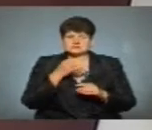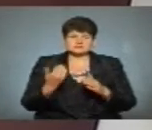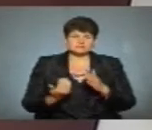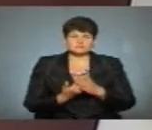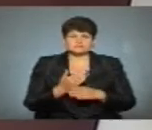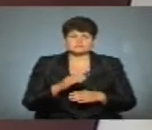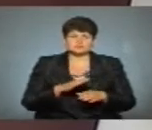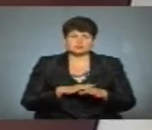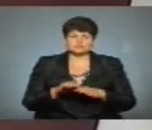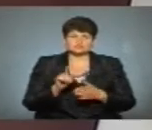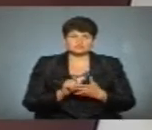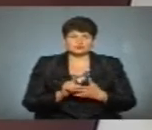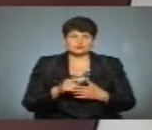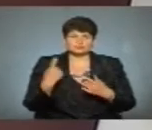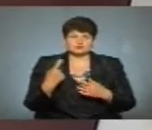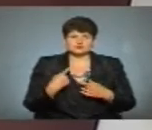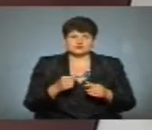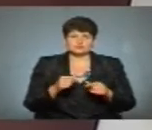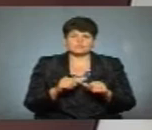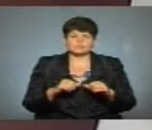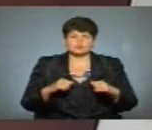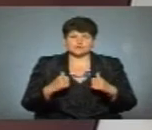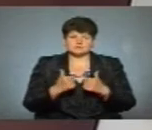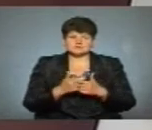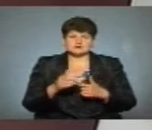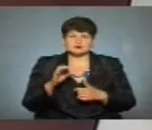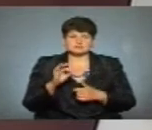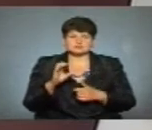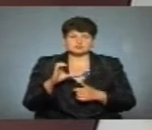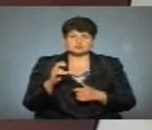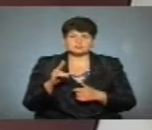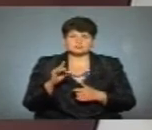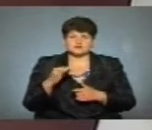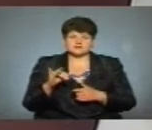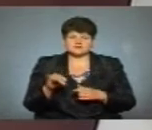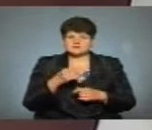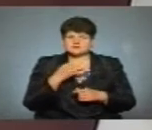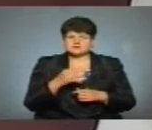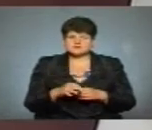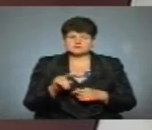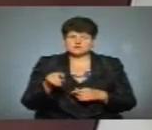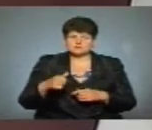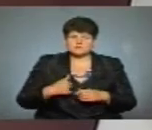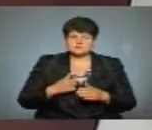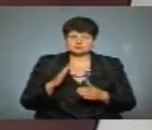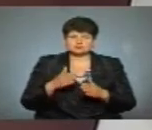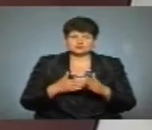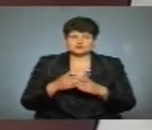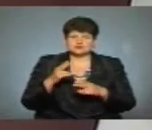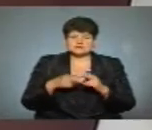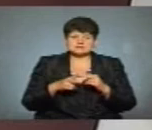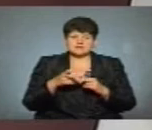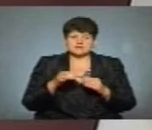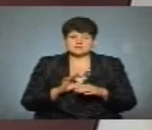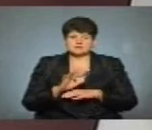виконувач обов'язків обласного військового комісара Олександр Скумбрій. Він розповів, призов триватиме до кінця липня. Відправка призовників на